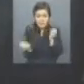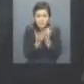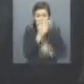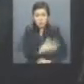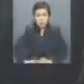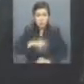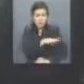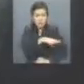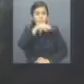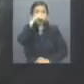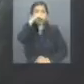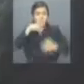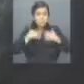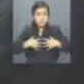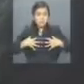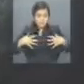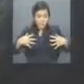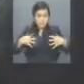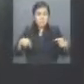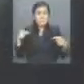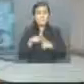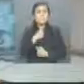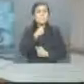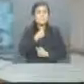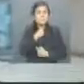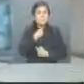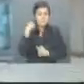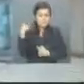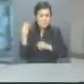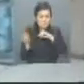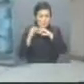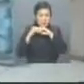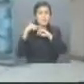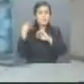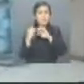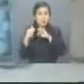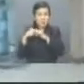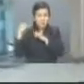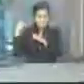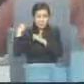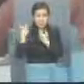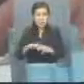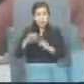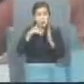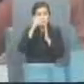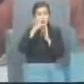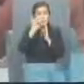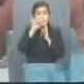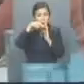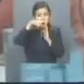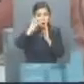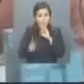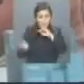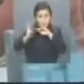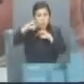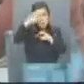เช่นโรคปอดบวมโรคหลอดลมอักเสบมีจำนวนเพิ่มขึ้นโดยจังหวัดพะเยามีผู้ป่วยเพิ่มสูงสุดคือ